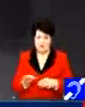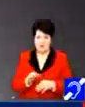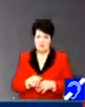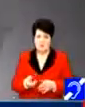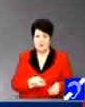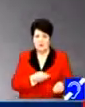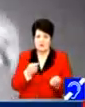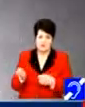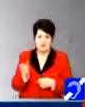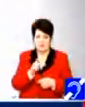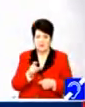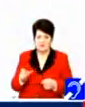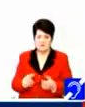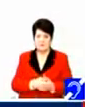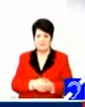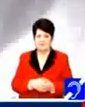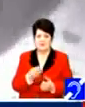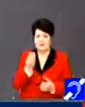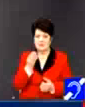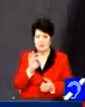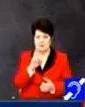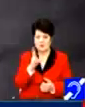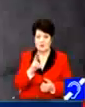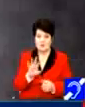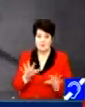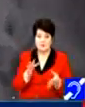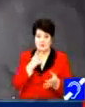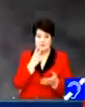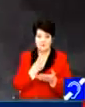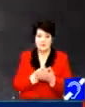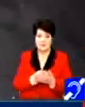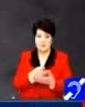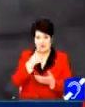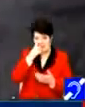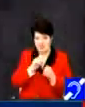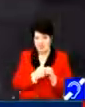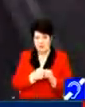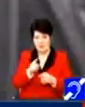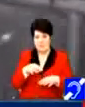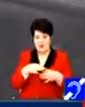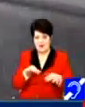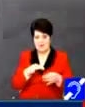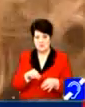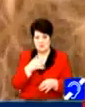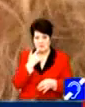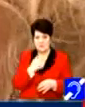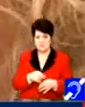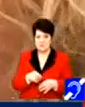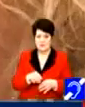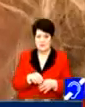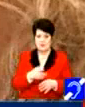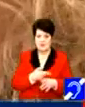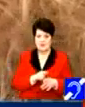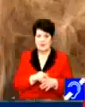bloc, a fost iarăși un alt moment de șoc când am văzut ce se întâmpla. Știu că mi-a rămas în minte faptul că era o mașină care rămăsese cumva agățată